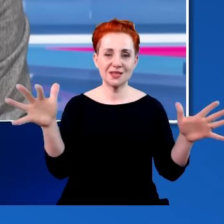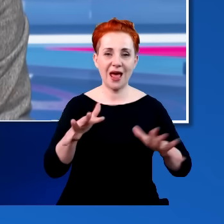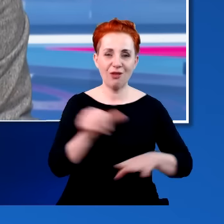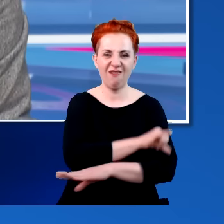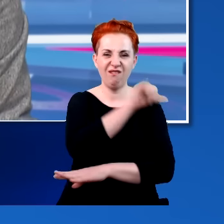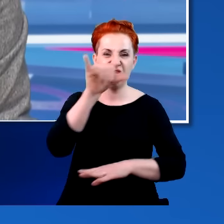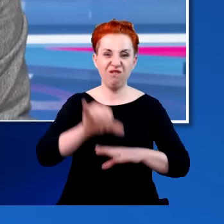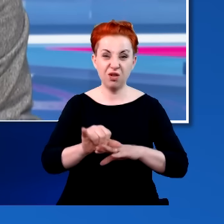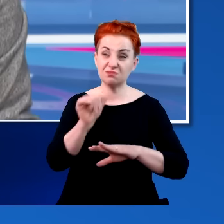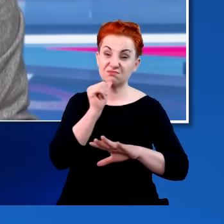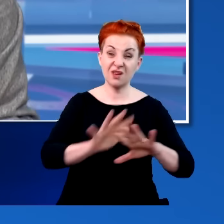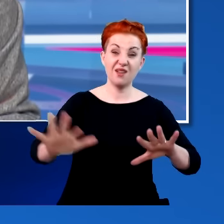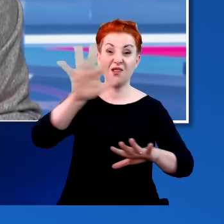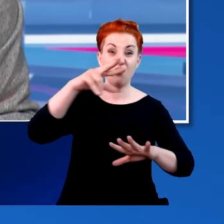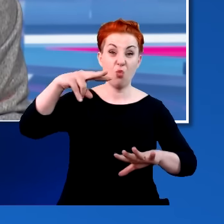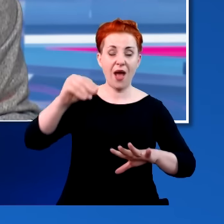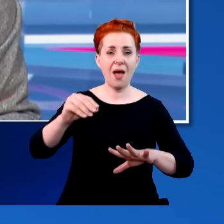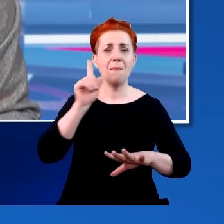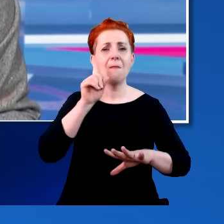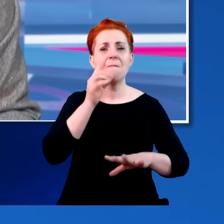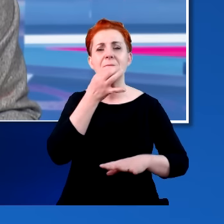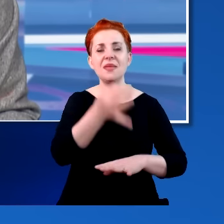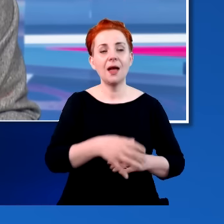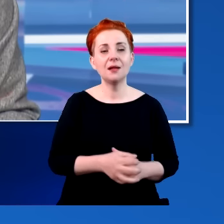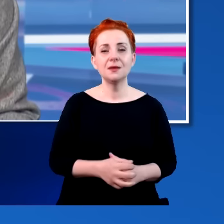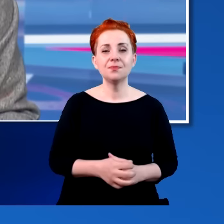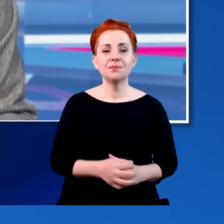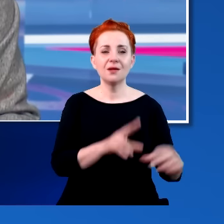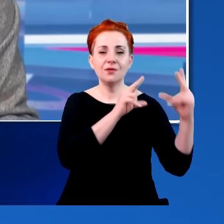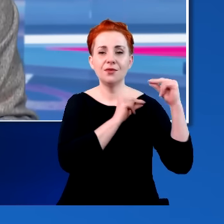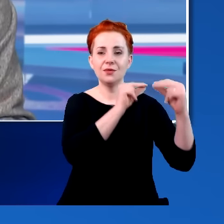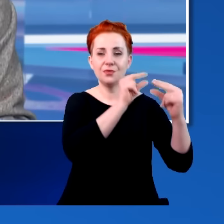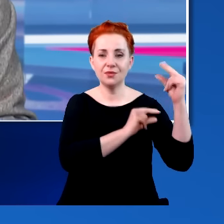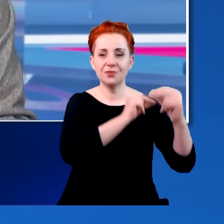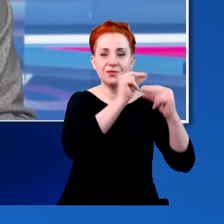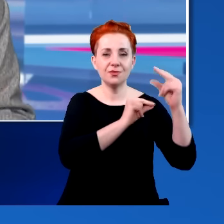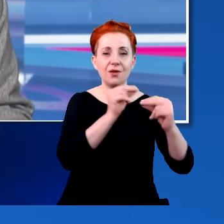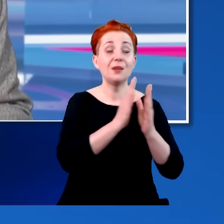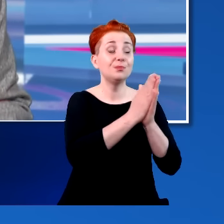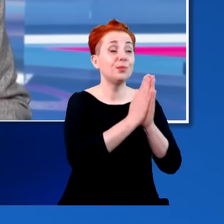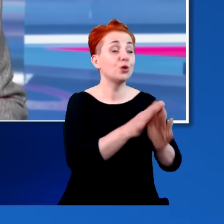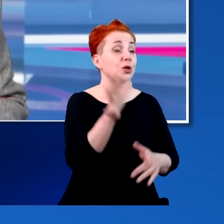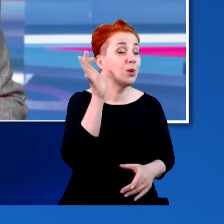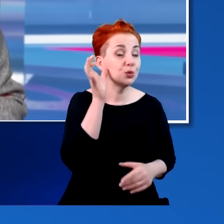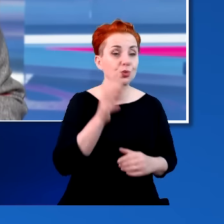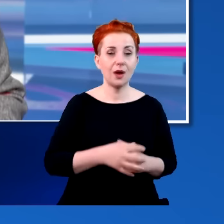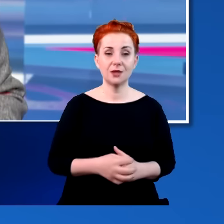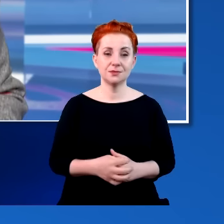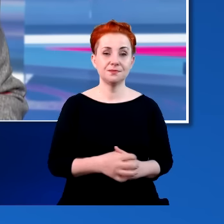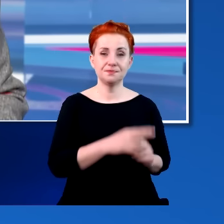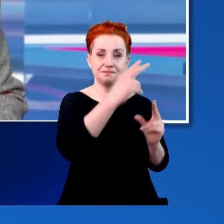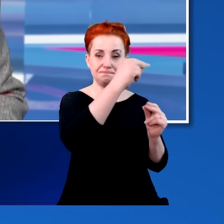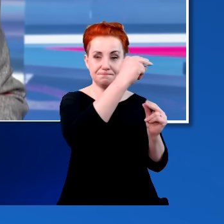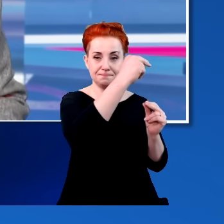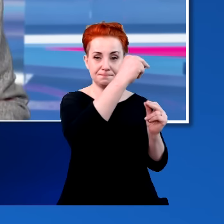Unii Europejskiej. Panie pośle, jaki... Najpierw otworzyliście, panie pośle, ale przepraszam, niech pan mnie posłucha. Wiele firm zarobiło, zamknęliśmy rynek